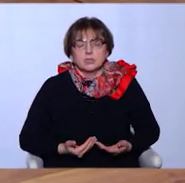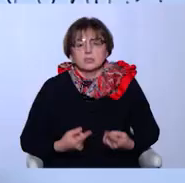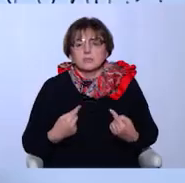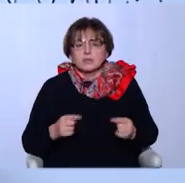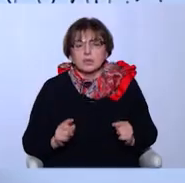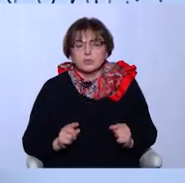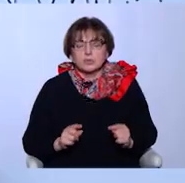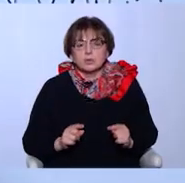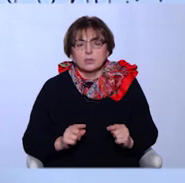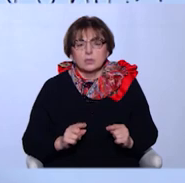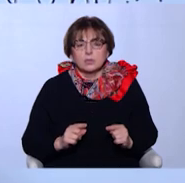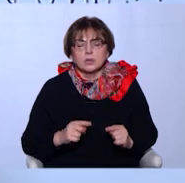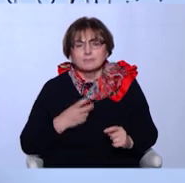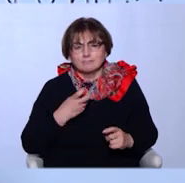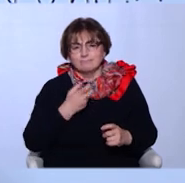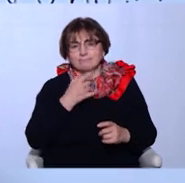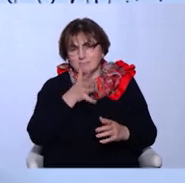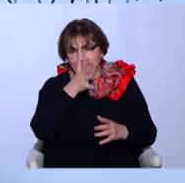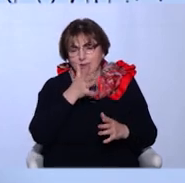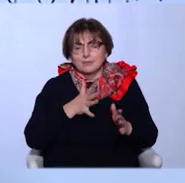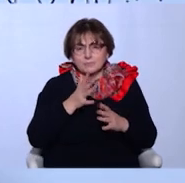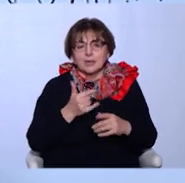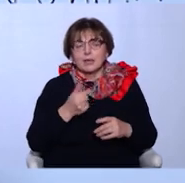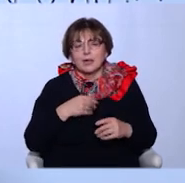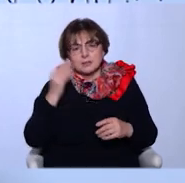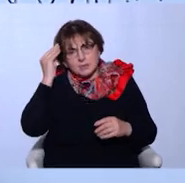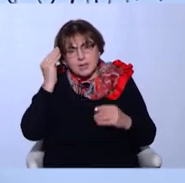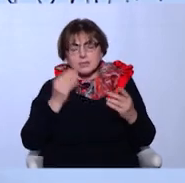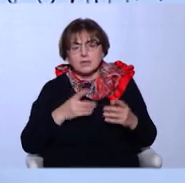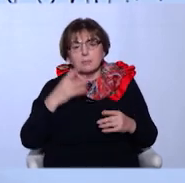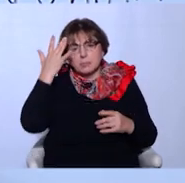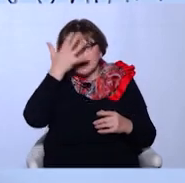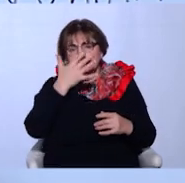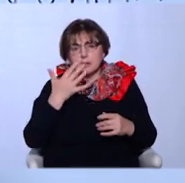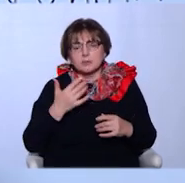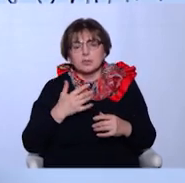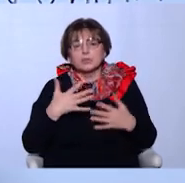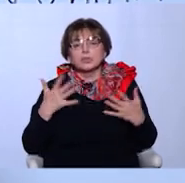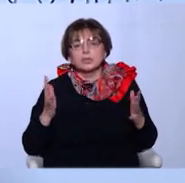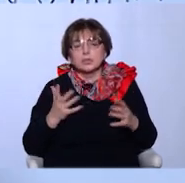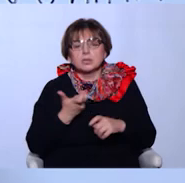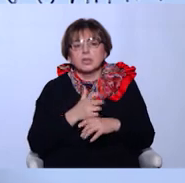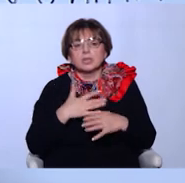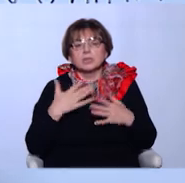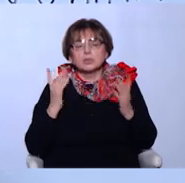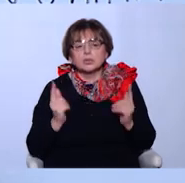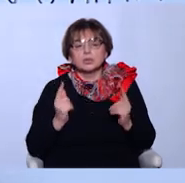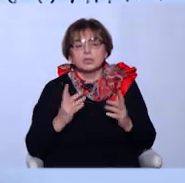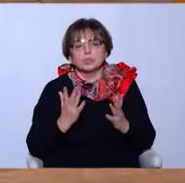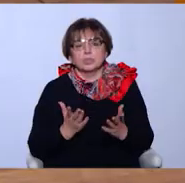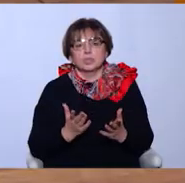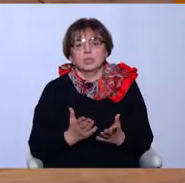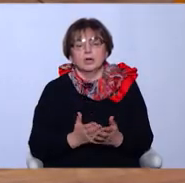შორის ლაღ იუმორზე, ტრაგედიაზე, ფიქრებზე. დიდი, ძალიან დიდი წიგნია.